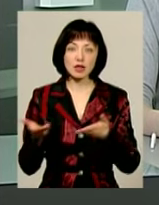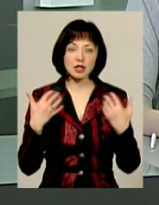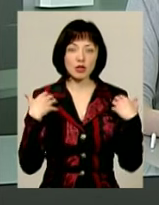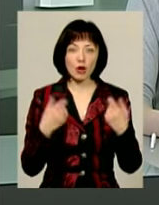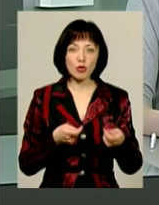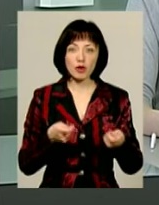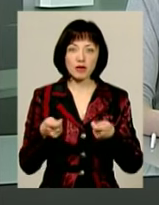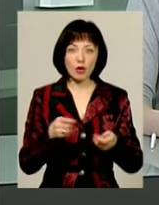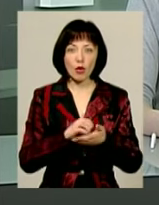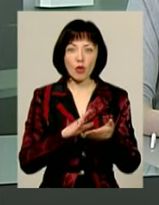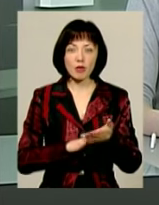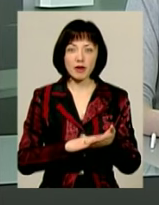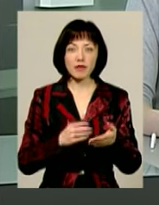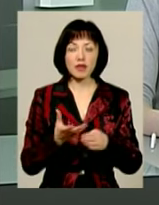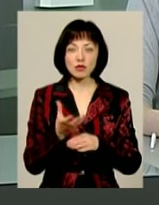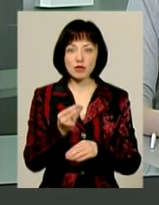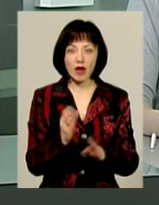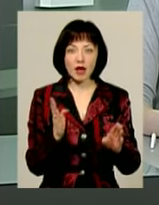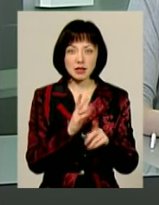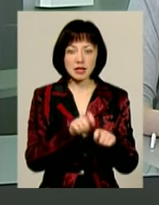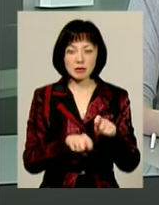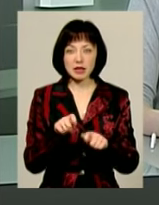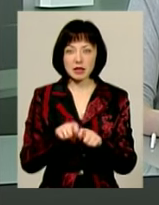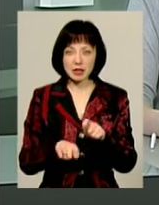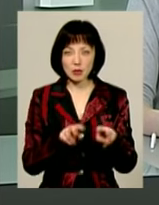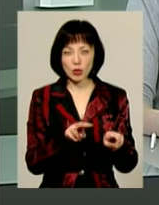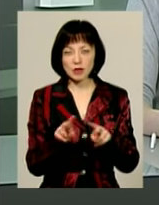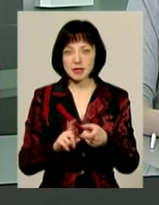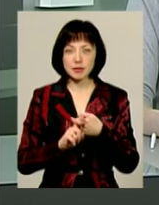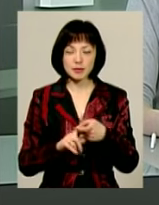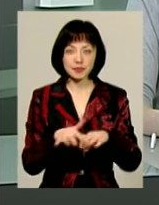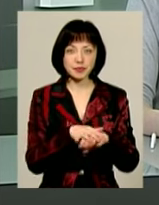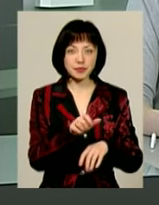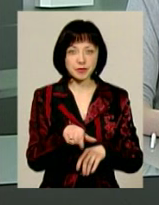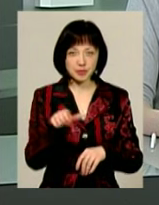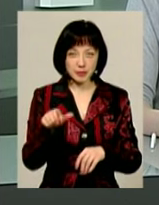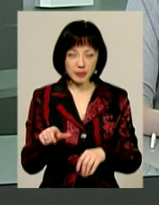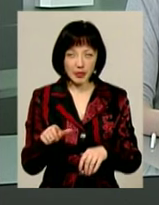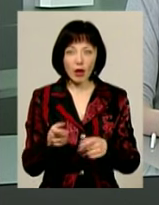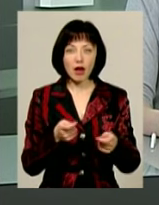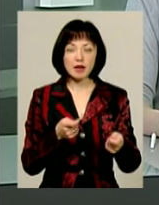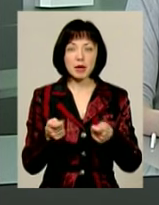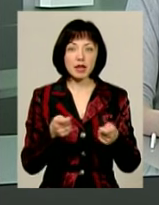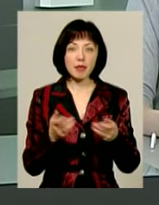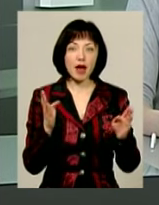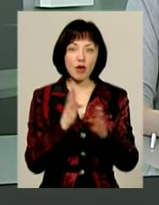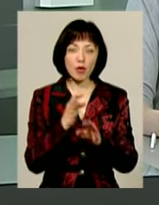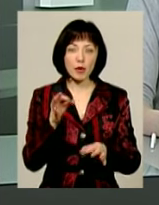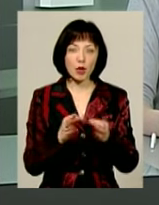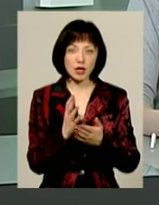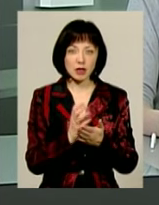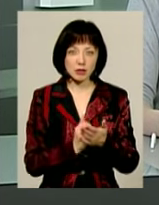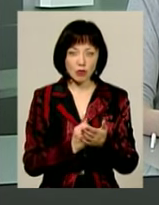начальник управління обліку фінансування екологічної експертизи, моніторингу та зв'язків з громадськістю Департаменту екології та природних